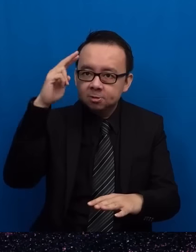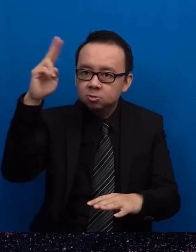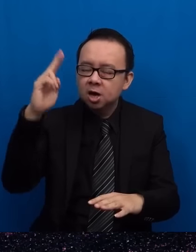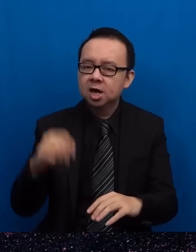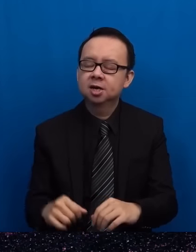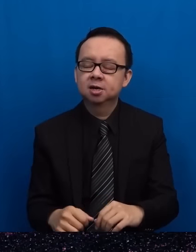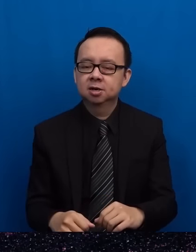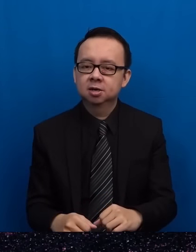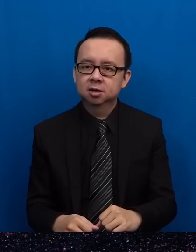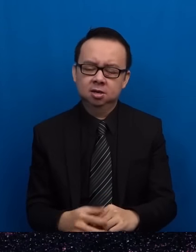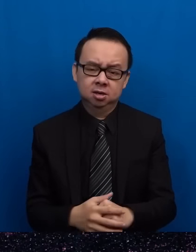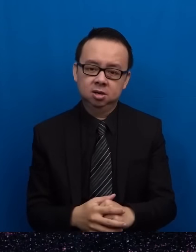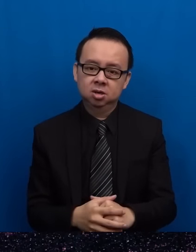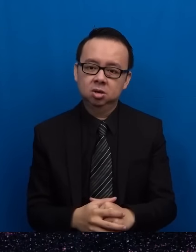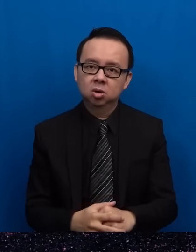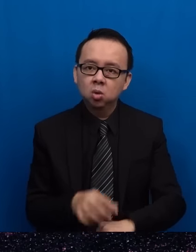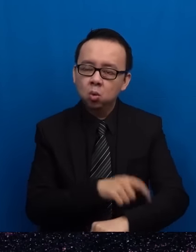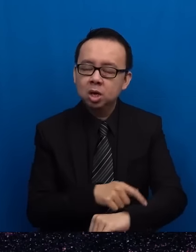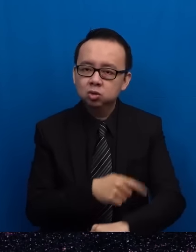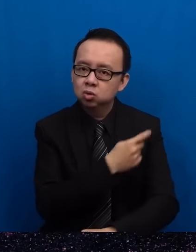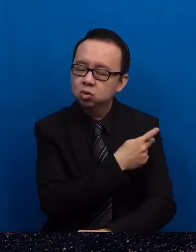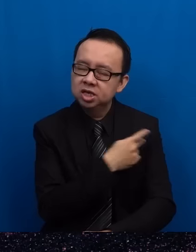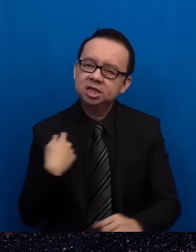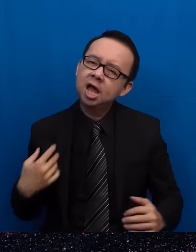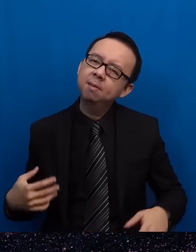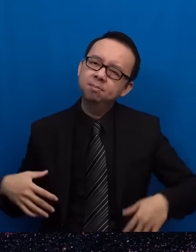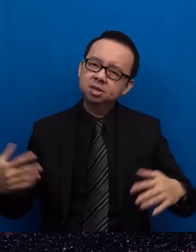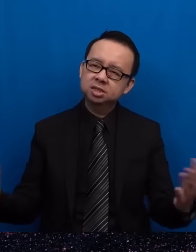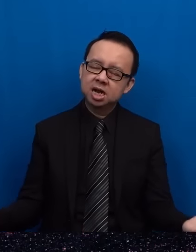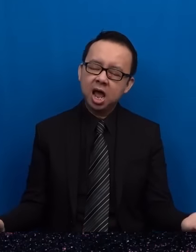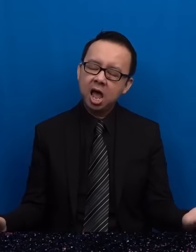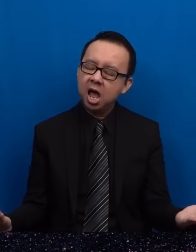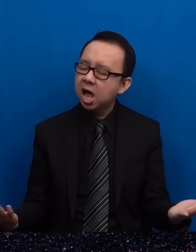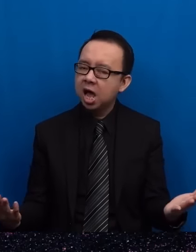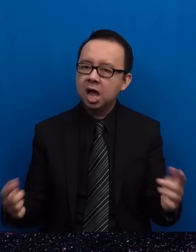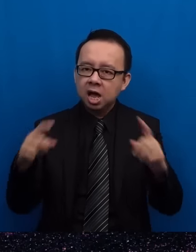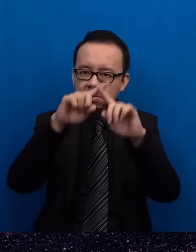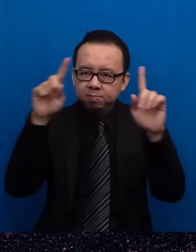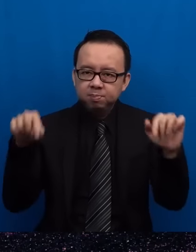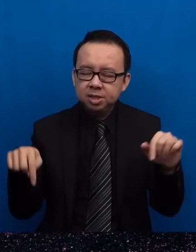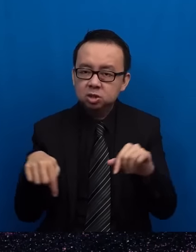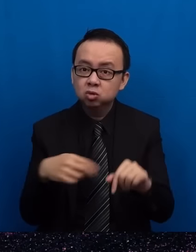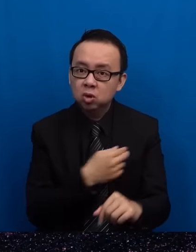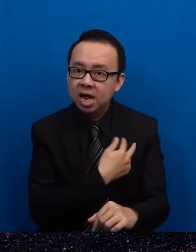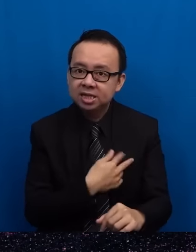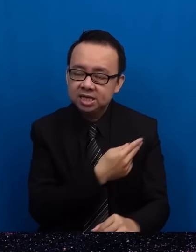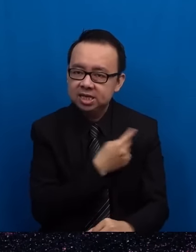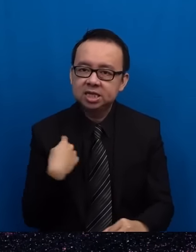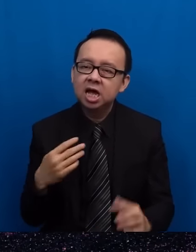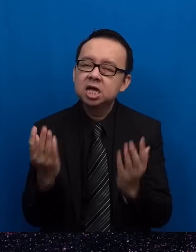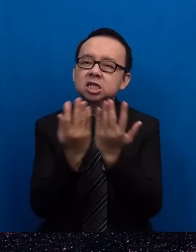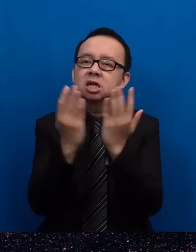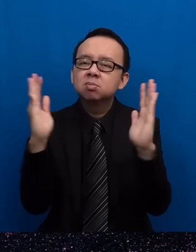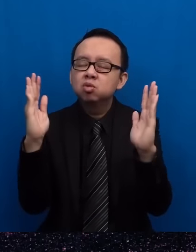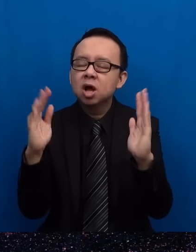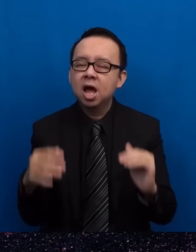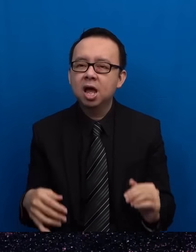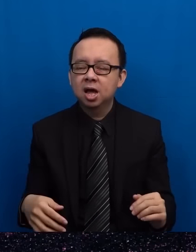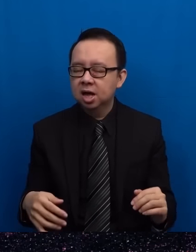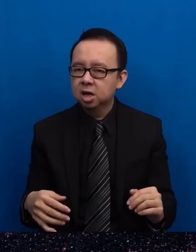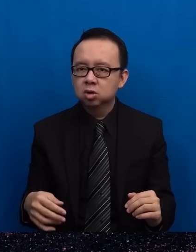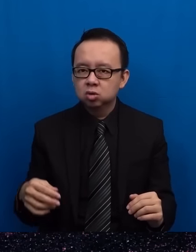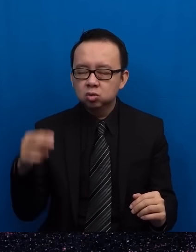kita berserah, pintu hati kita terbuka untuk kapan saja doa itu akan dikabulkan oleh